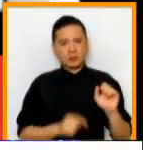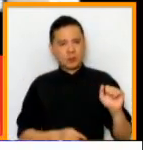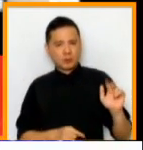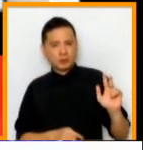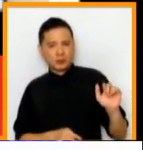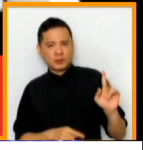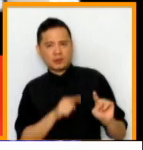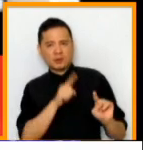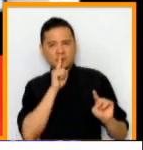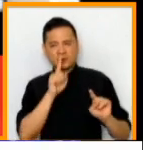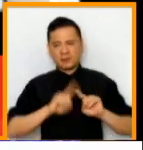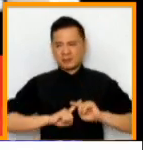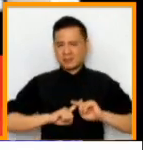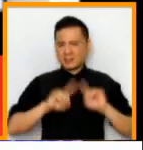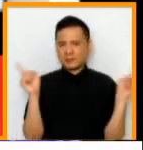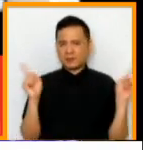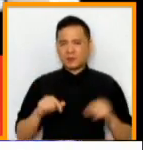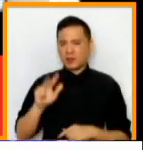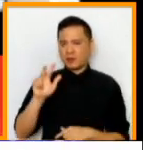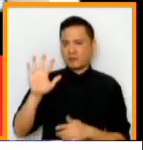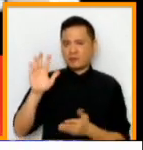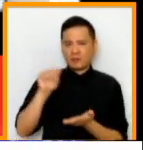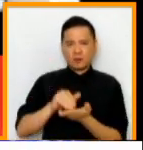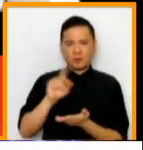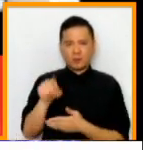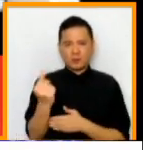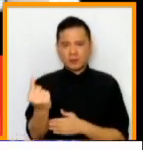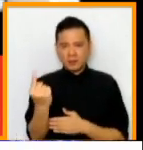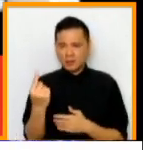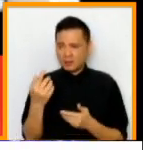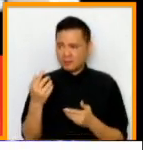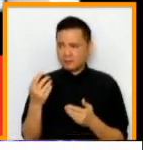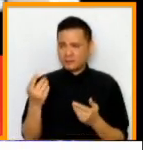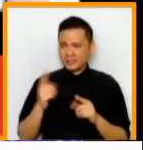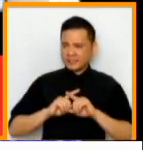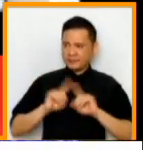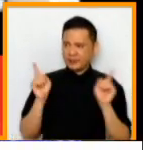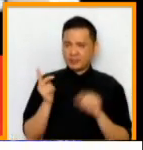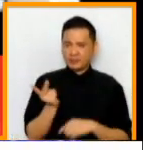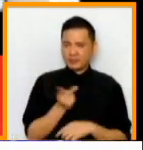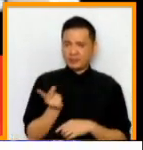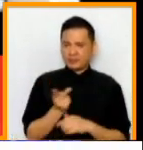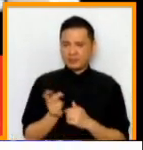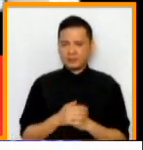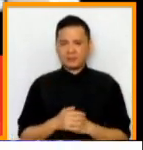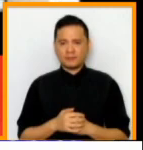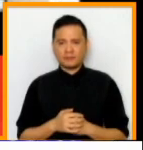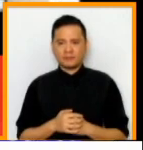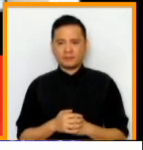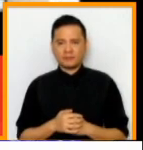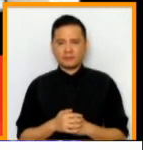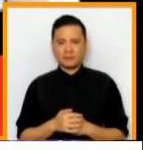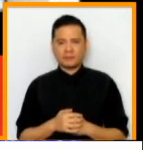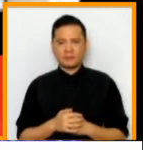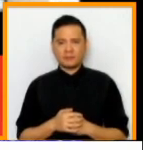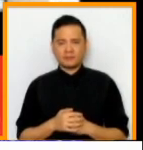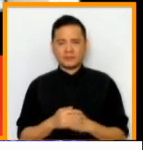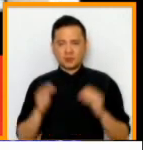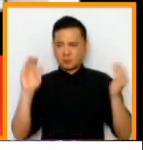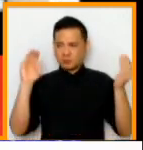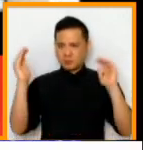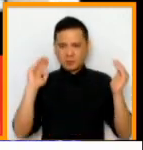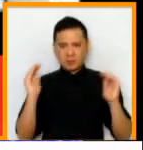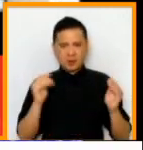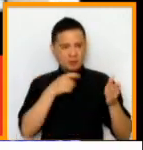eh. So, which does not correspond to the difference of the price of